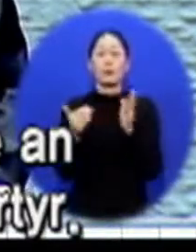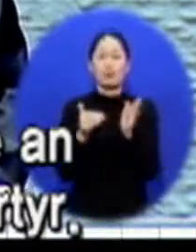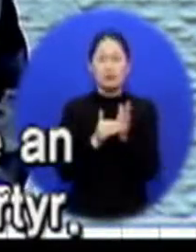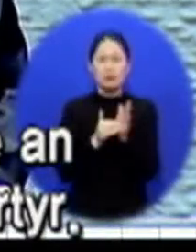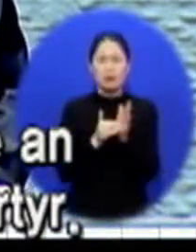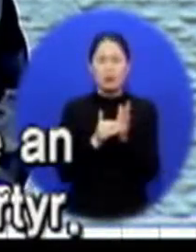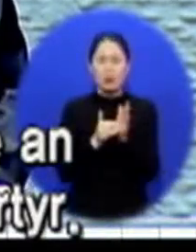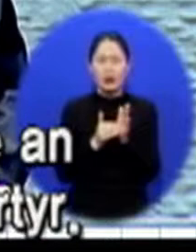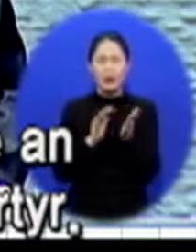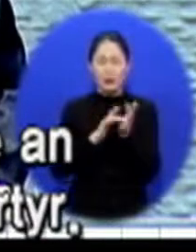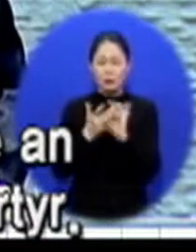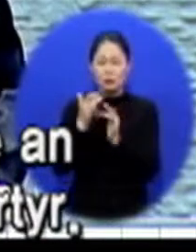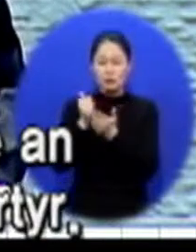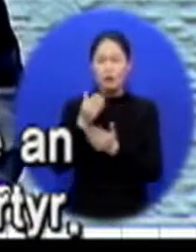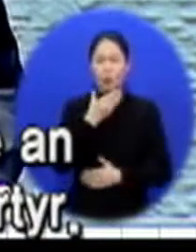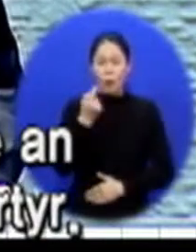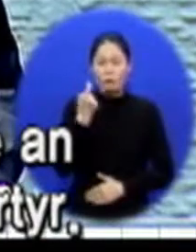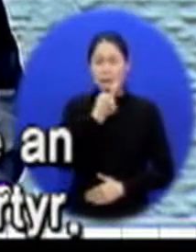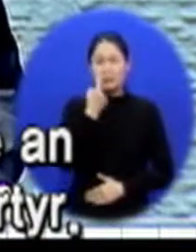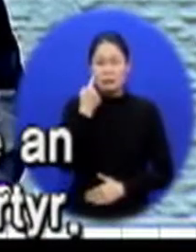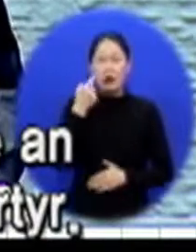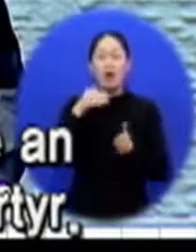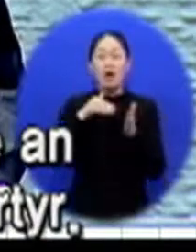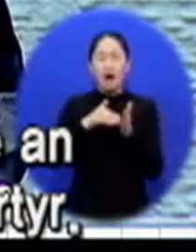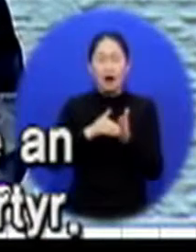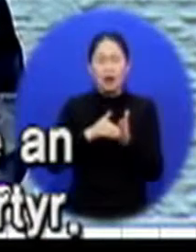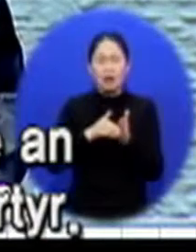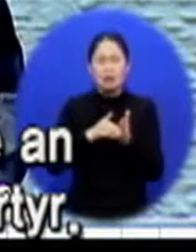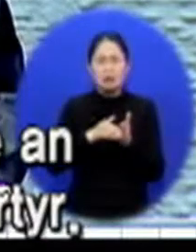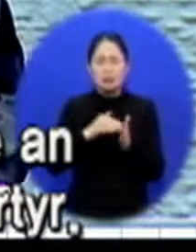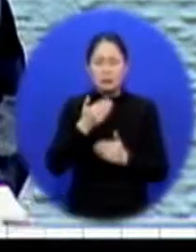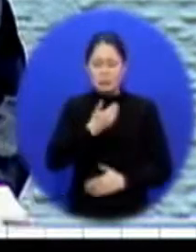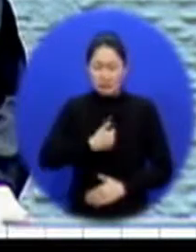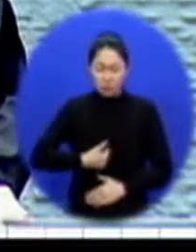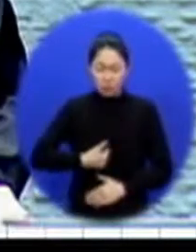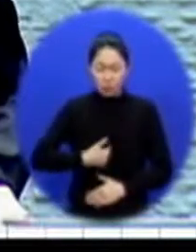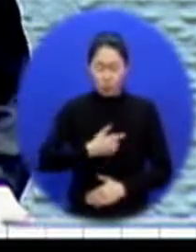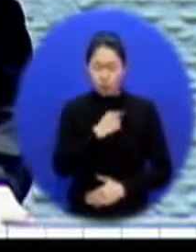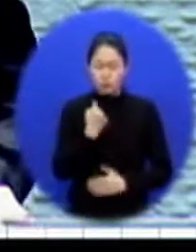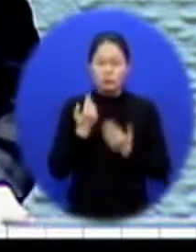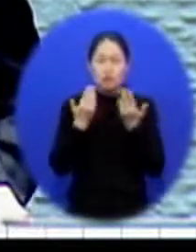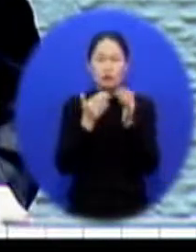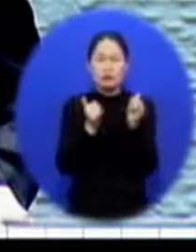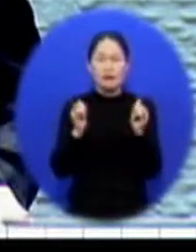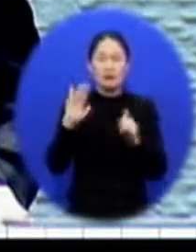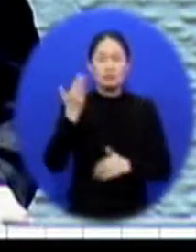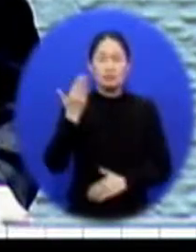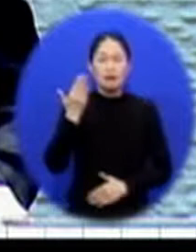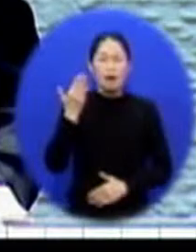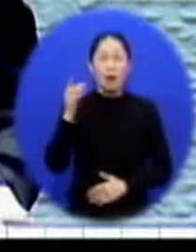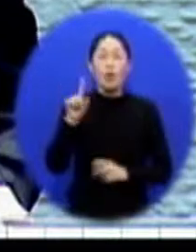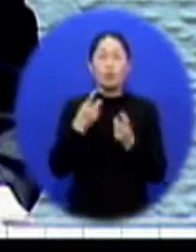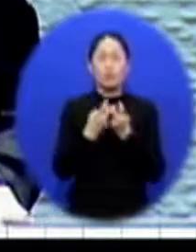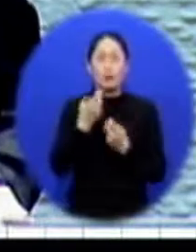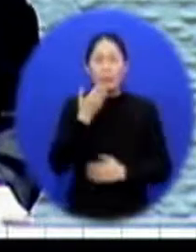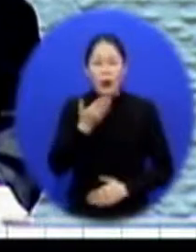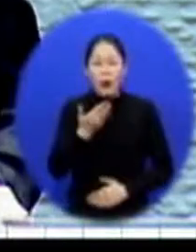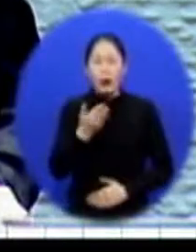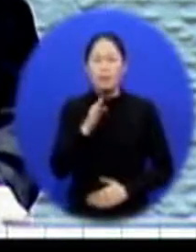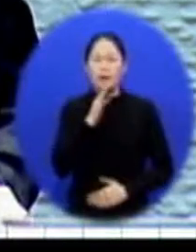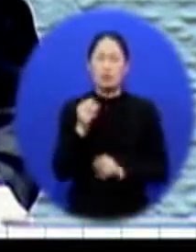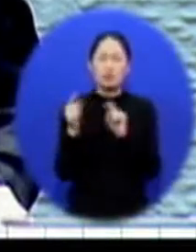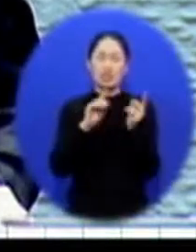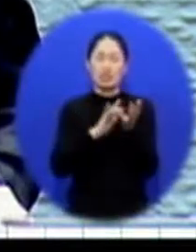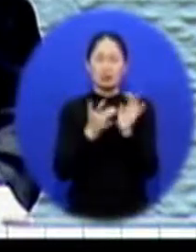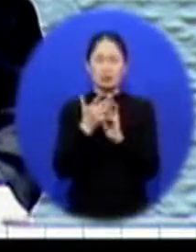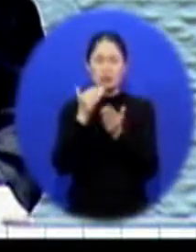예수님의 복음을 증거하는 사도 요 순교자가 되었습니다 어떻게 그렇게 됐죠 부활의 예수님을 만났기